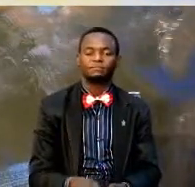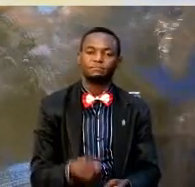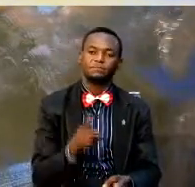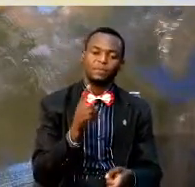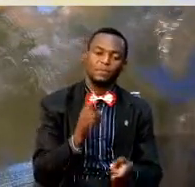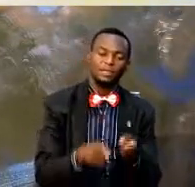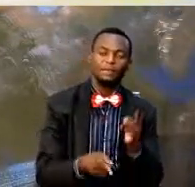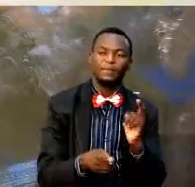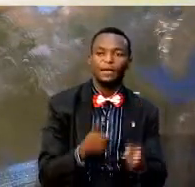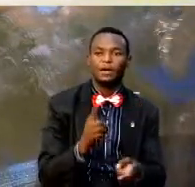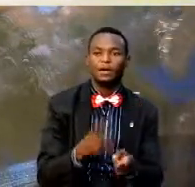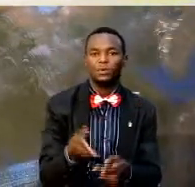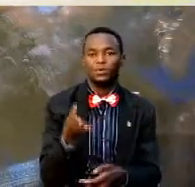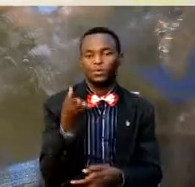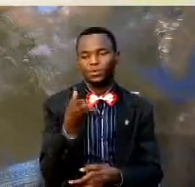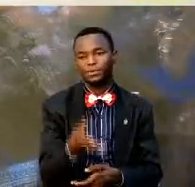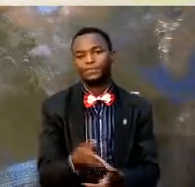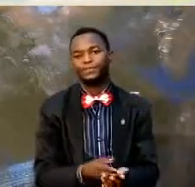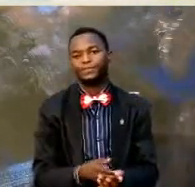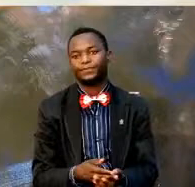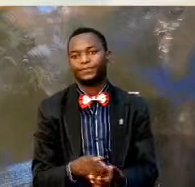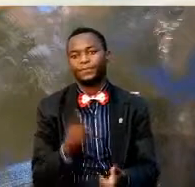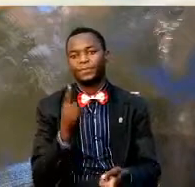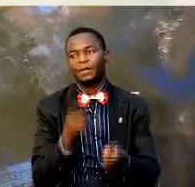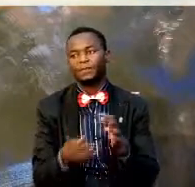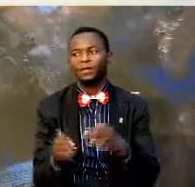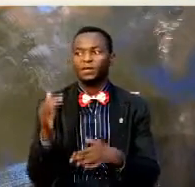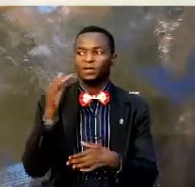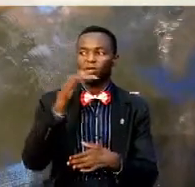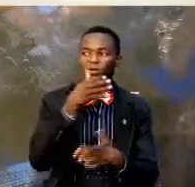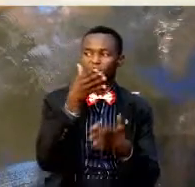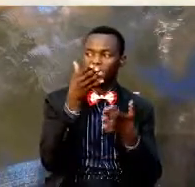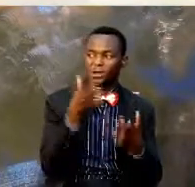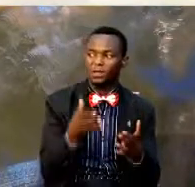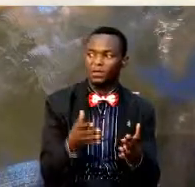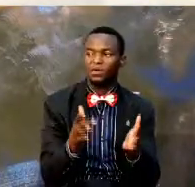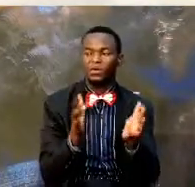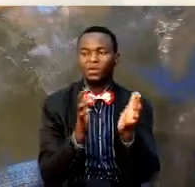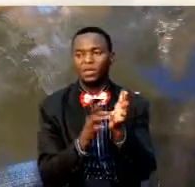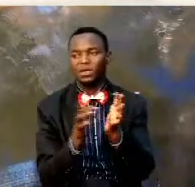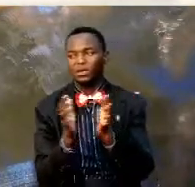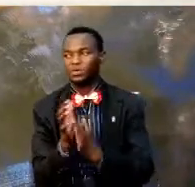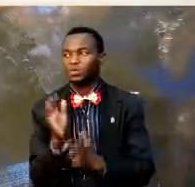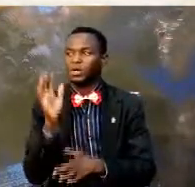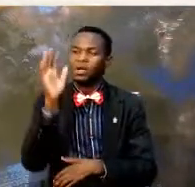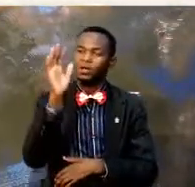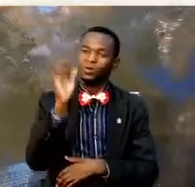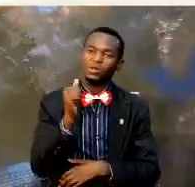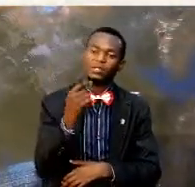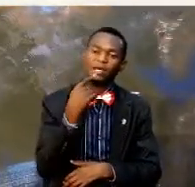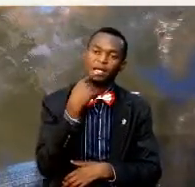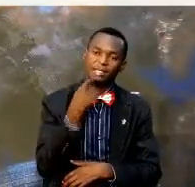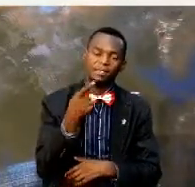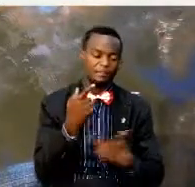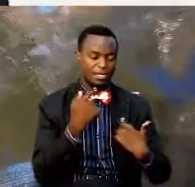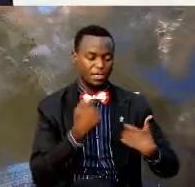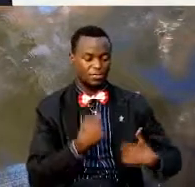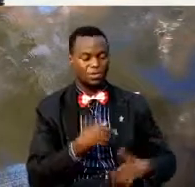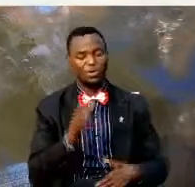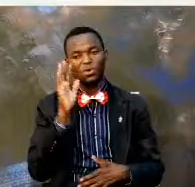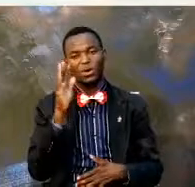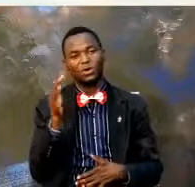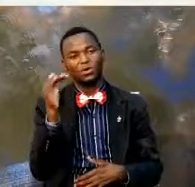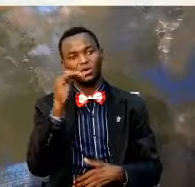Tembea wapendwa. Tembeeni jioni ya leo. Yesu anapokuita. Anasema na moyo wako jioni ya